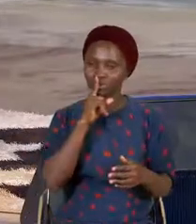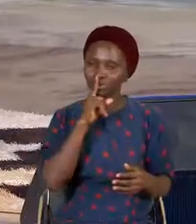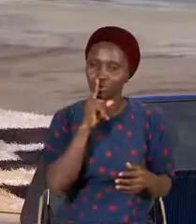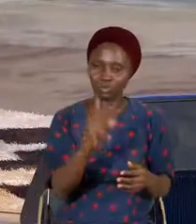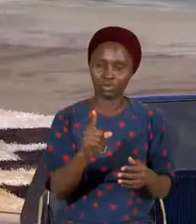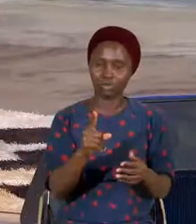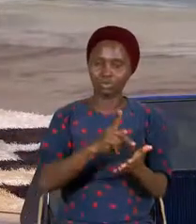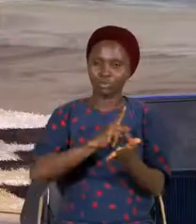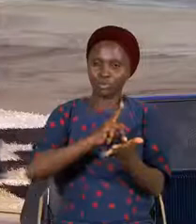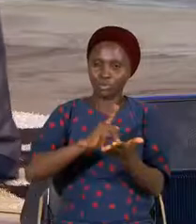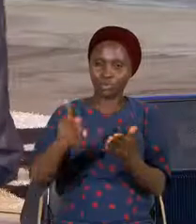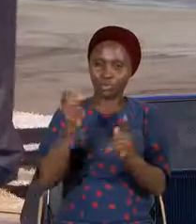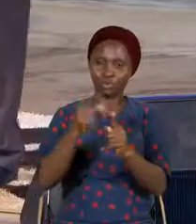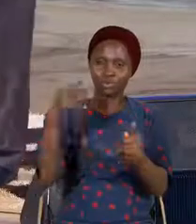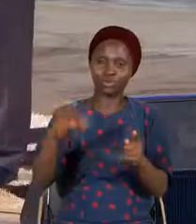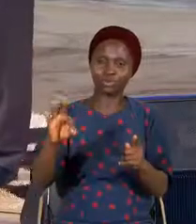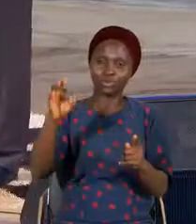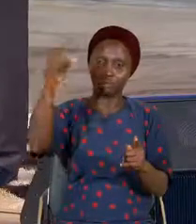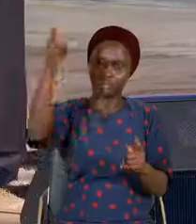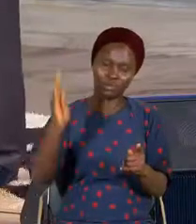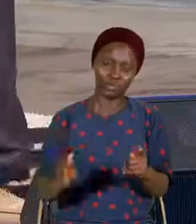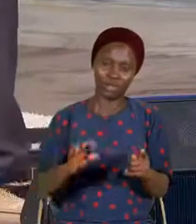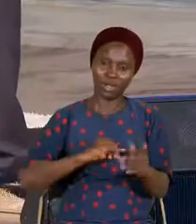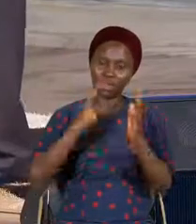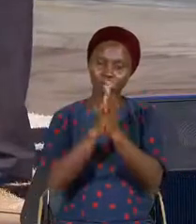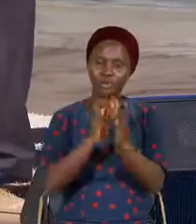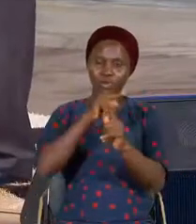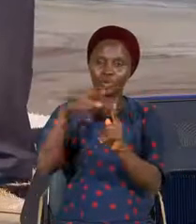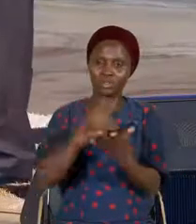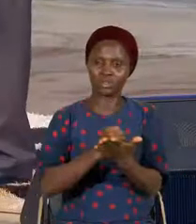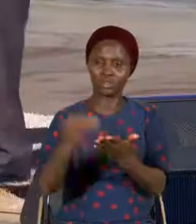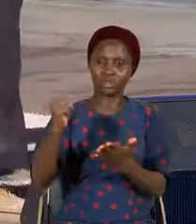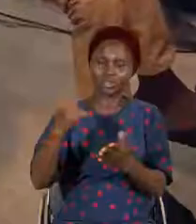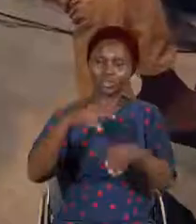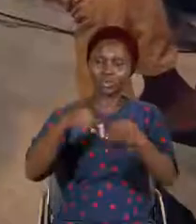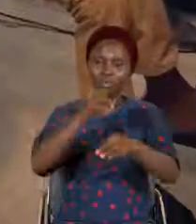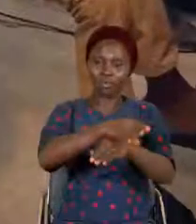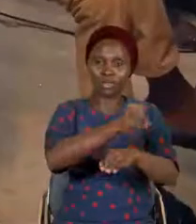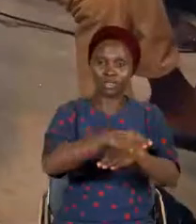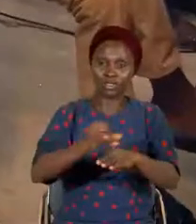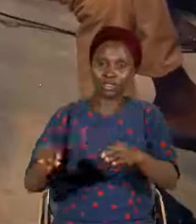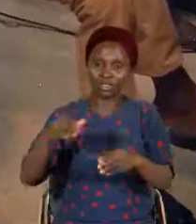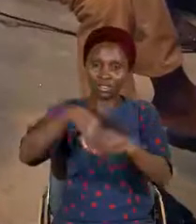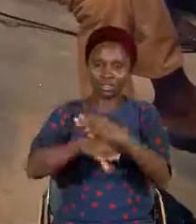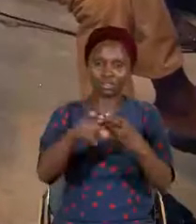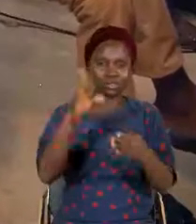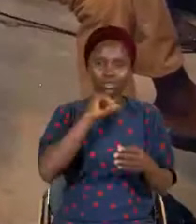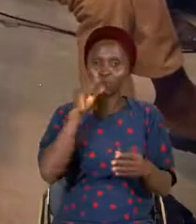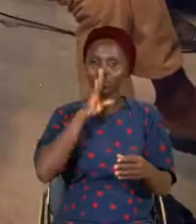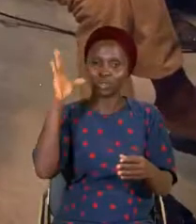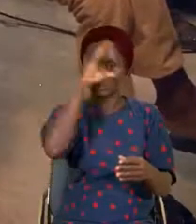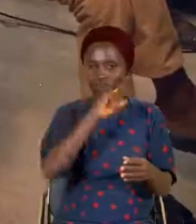comme vous entendez la parole réelle et non diluée de Dieu, et alors il pourrait dire, lorsque les saints marcheront au ciel, vous ne serez pas